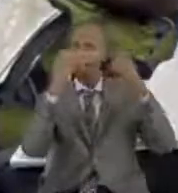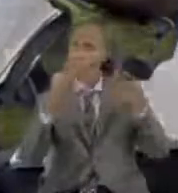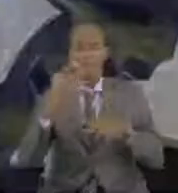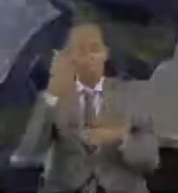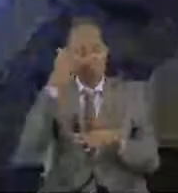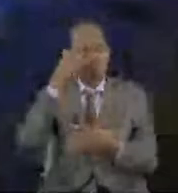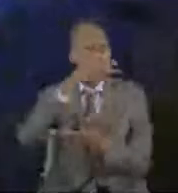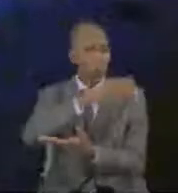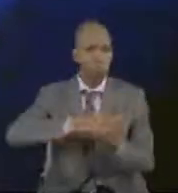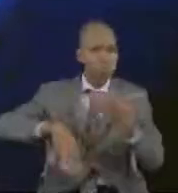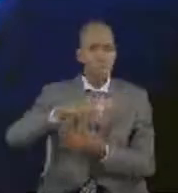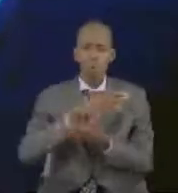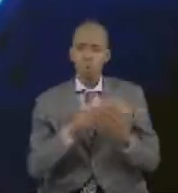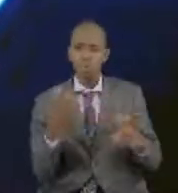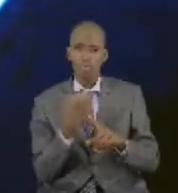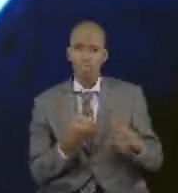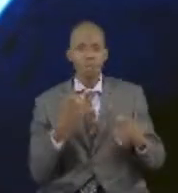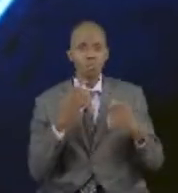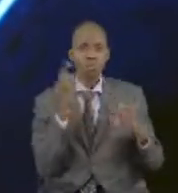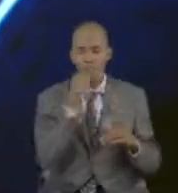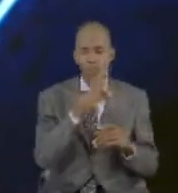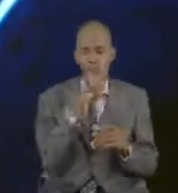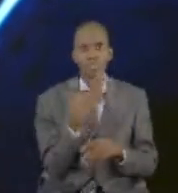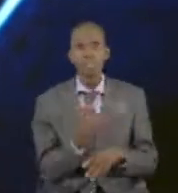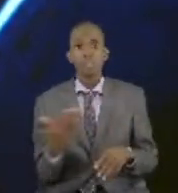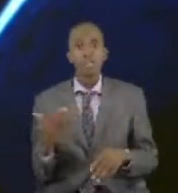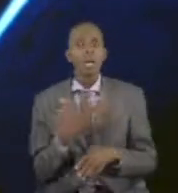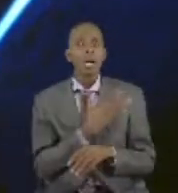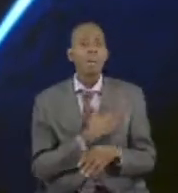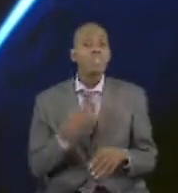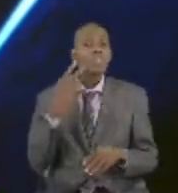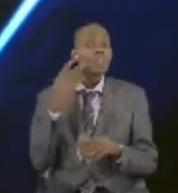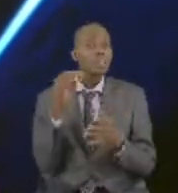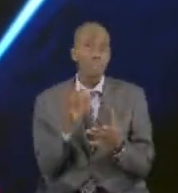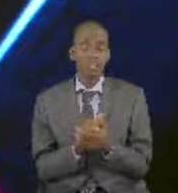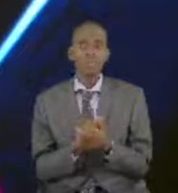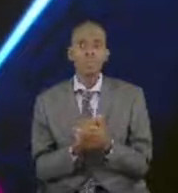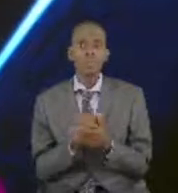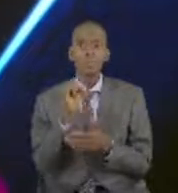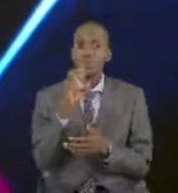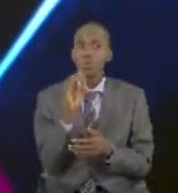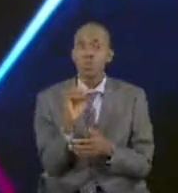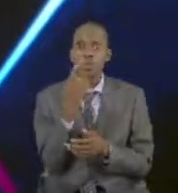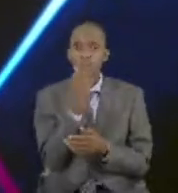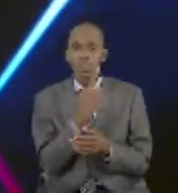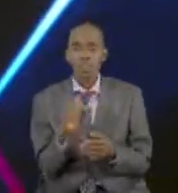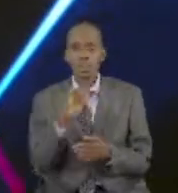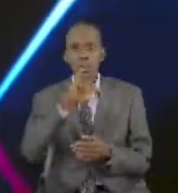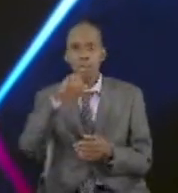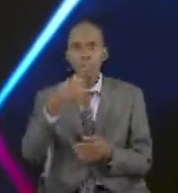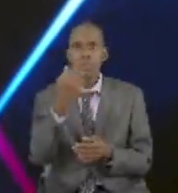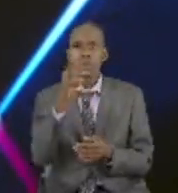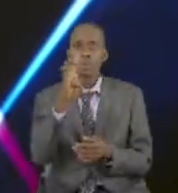Vous voyez, si vous lisez la Bible, on dit, les hommes qui ont bouleversé le monde sont aussi venus ici. Alors, les